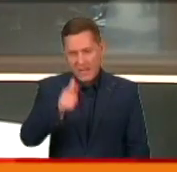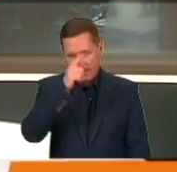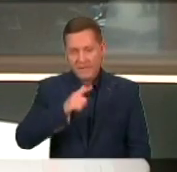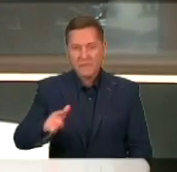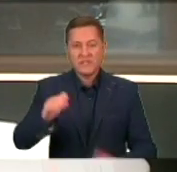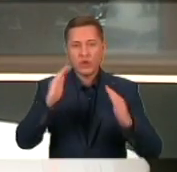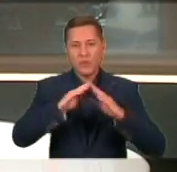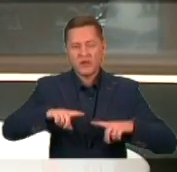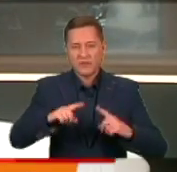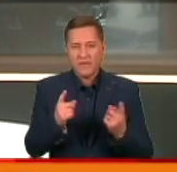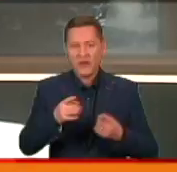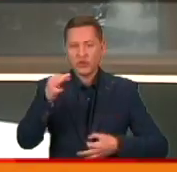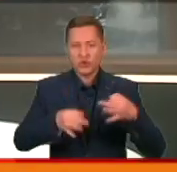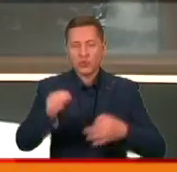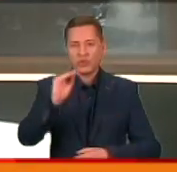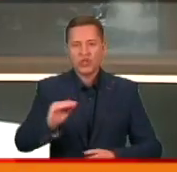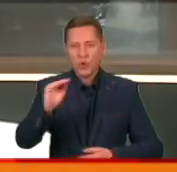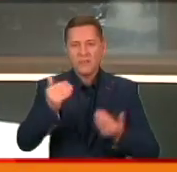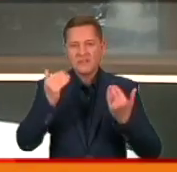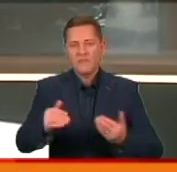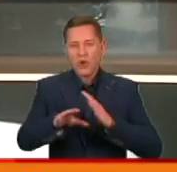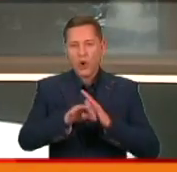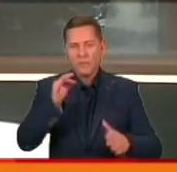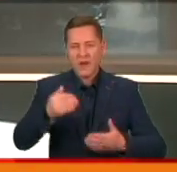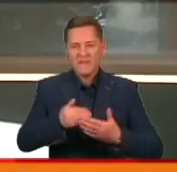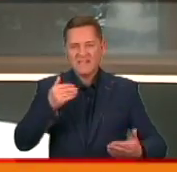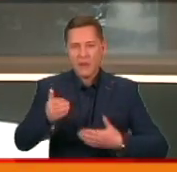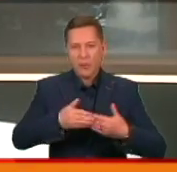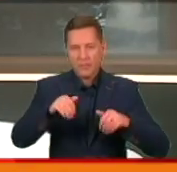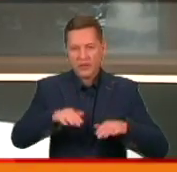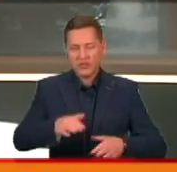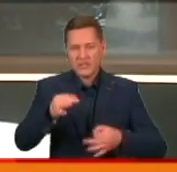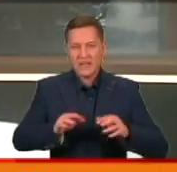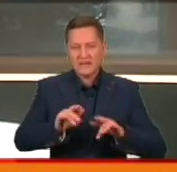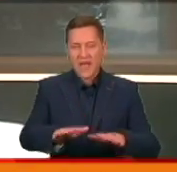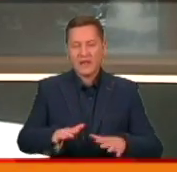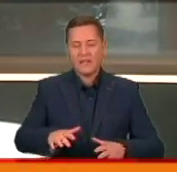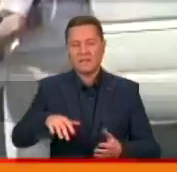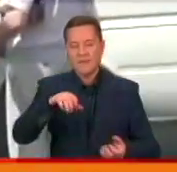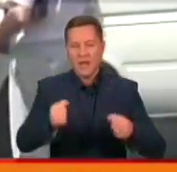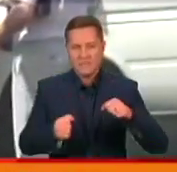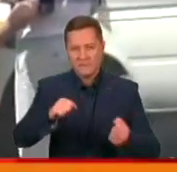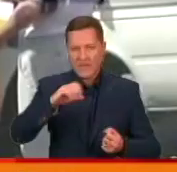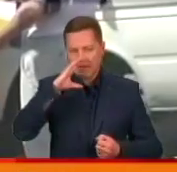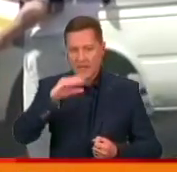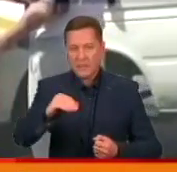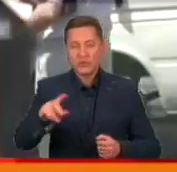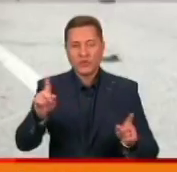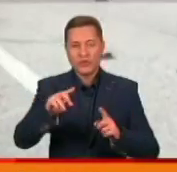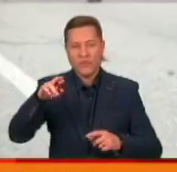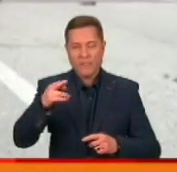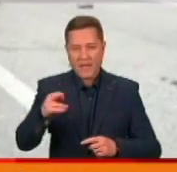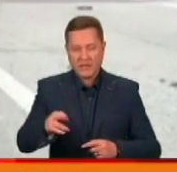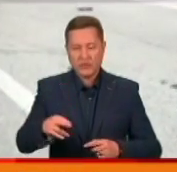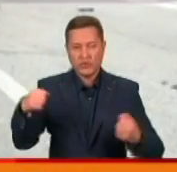Два місяці домашнього арешту. Суд Житомира сьогодні обрав запобіжний захід для Петра Луцика, власника маршрутки, що в п'ятницю зіткнулася з вантажівкою на